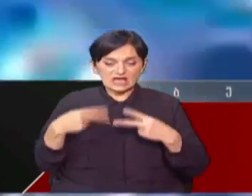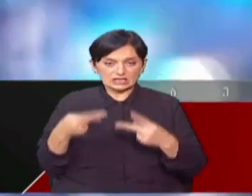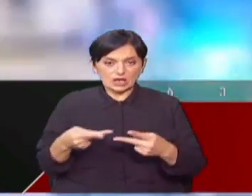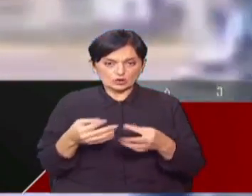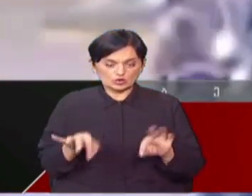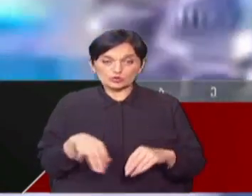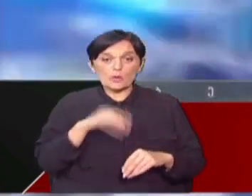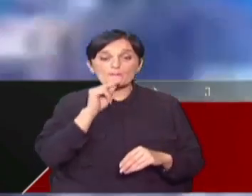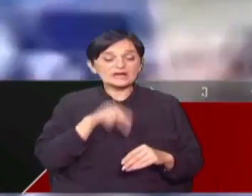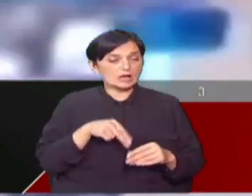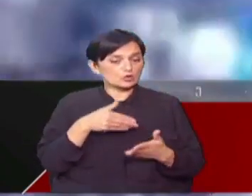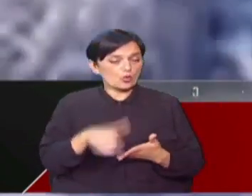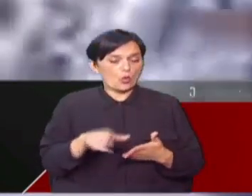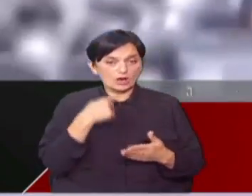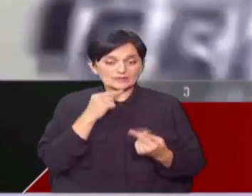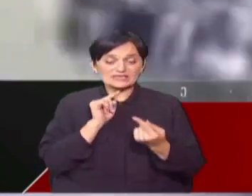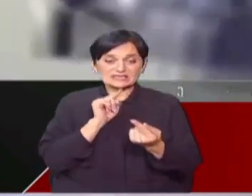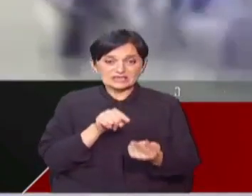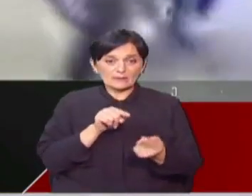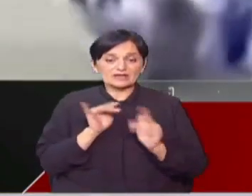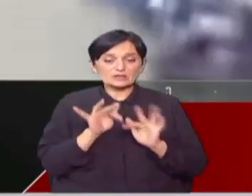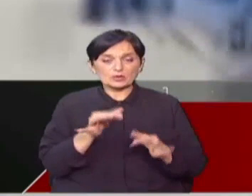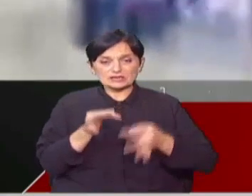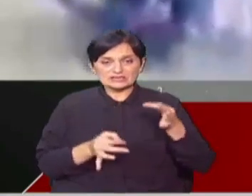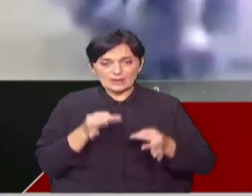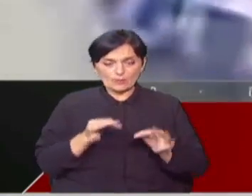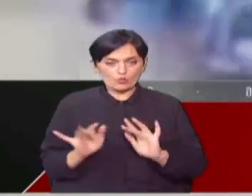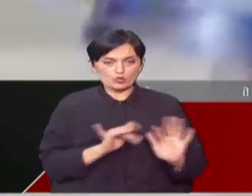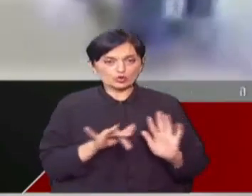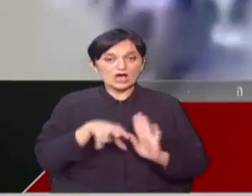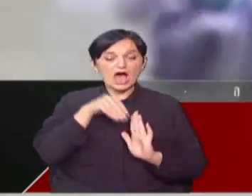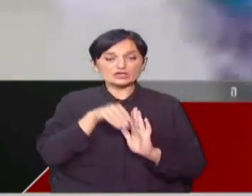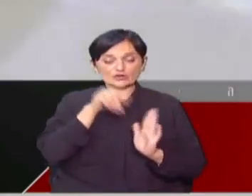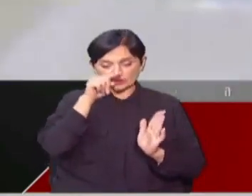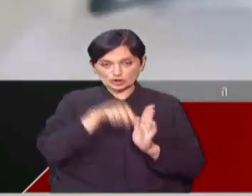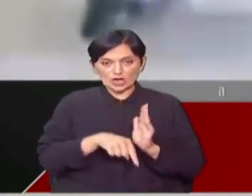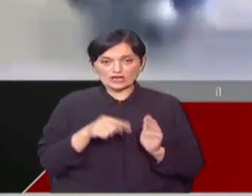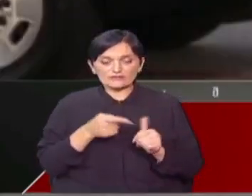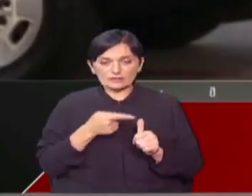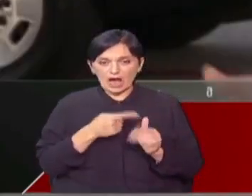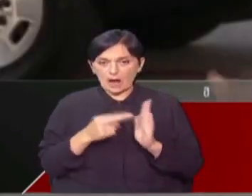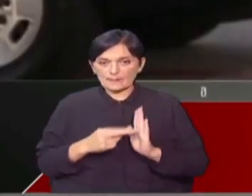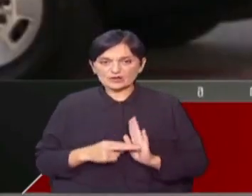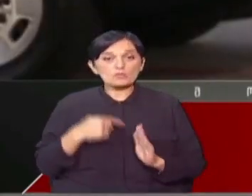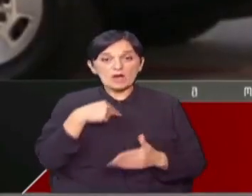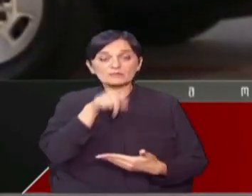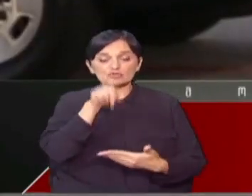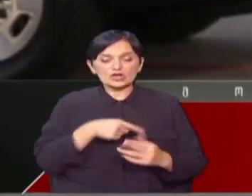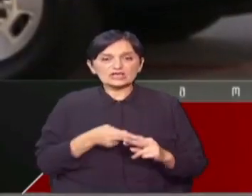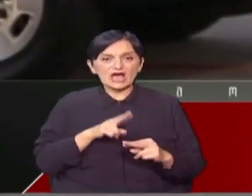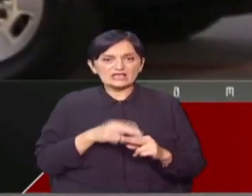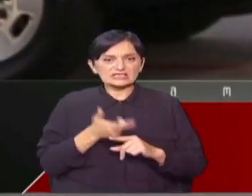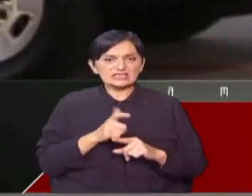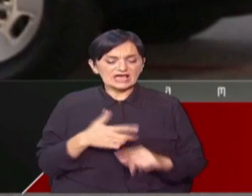დონალდ ტრამპი ბრალდებებს უარყოფს და მის წინააღმდეგ წარმოებულ სასამართლო პროცესს არჩევნებში ჩარევა დაფასებს. მე მჯერა, რომ ეს არის